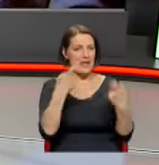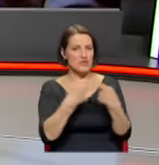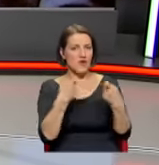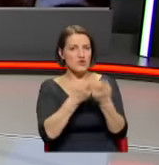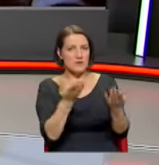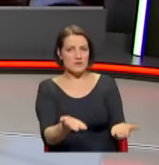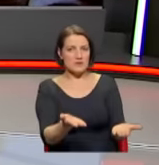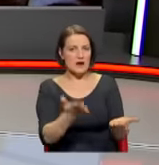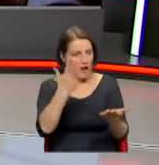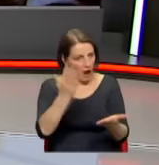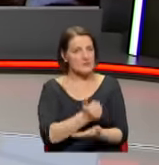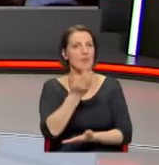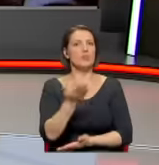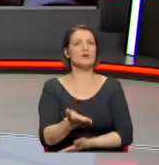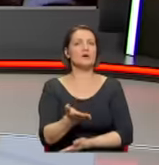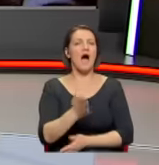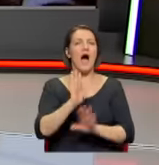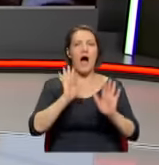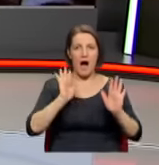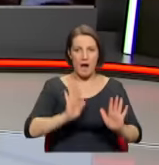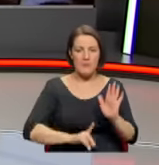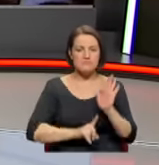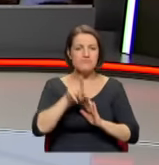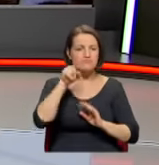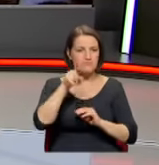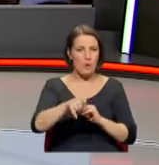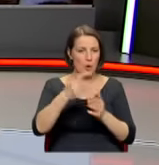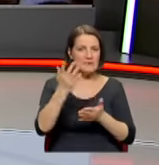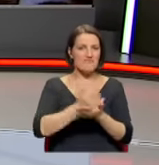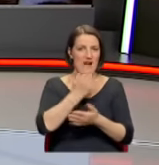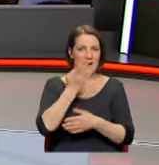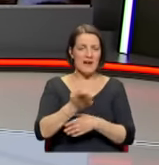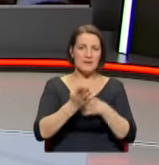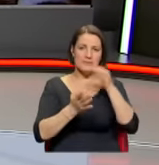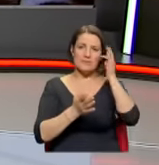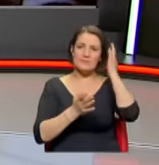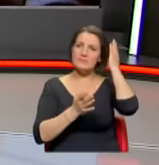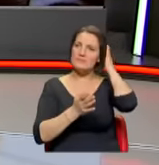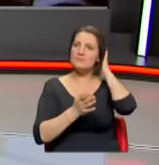savaştı. Ve kazandı da. Ama o zaferle